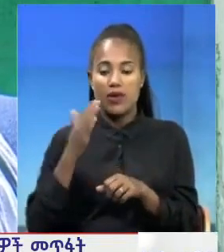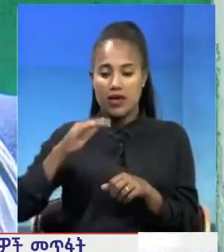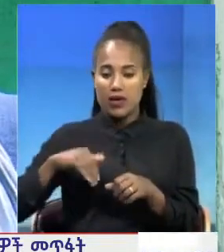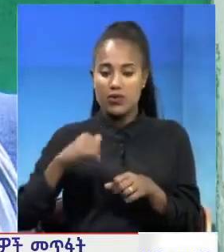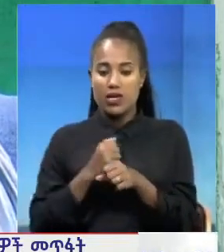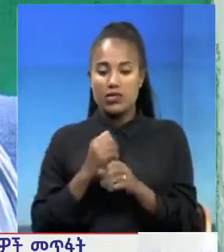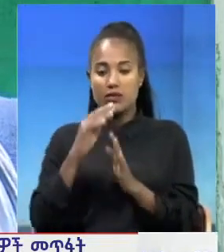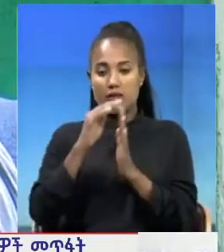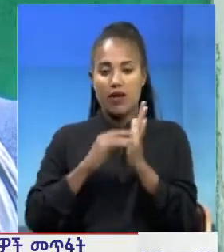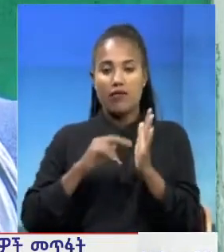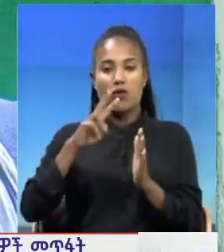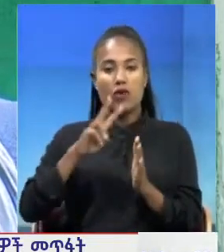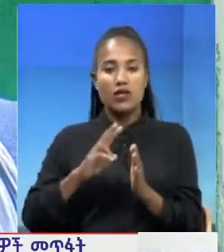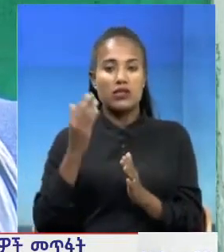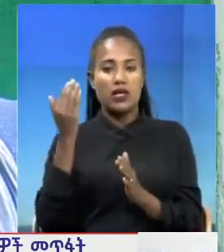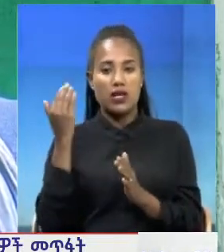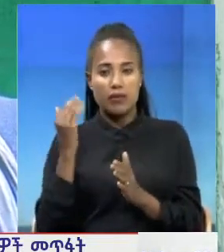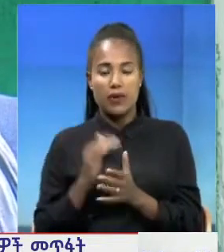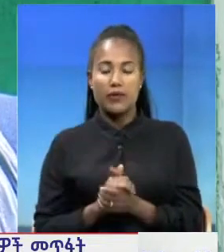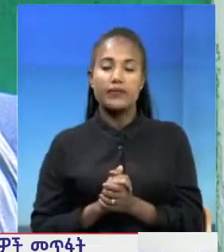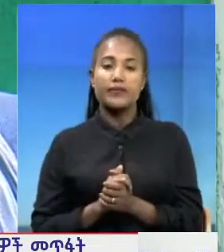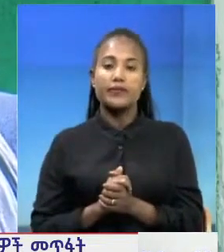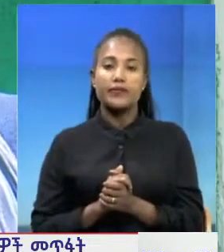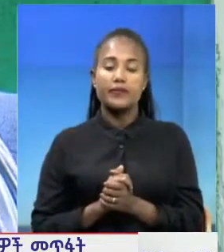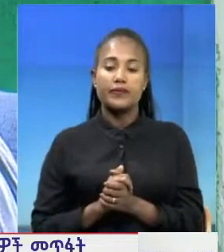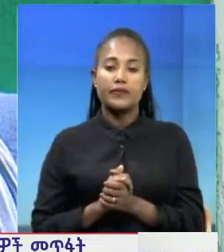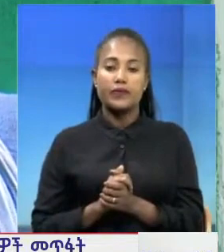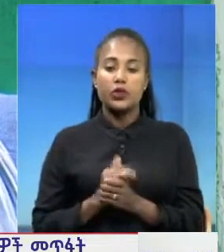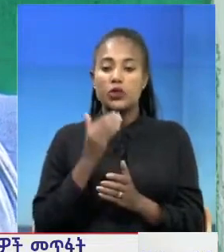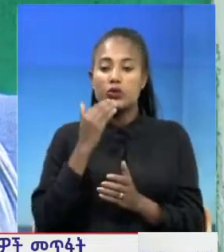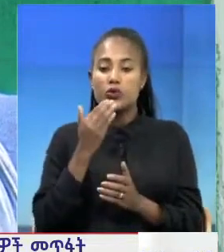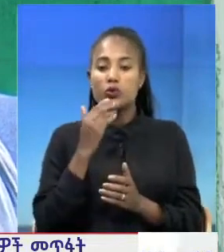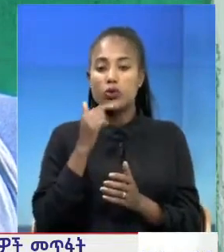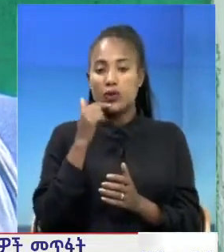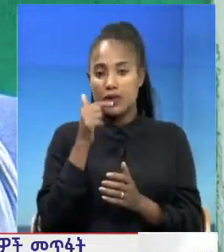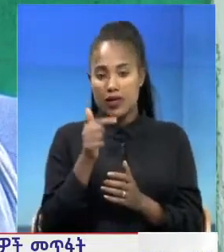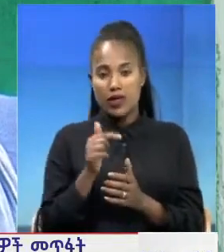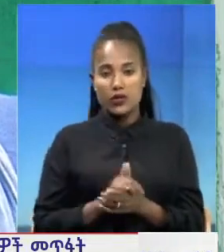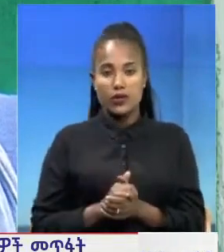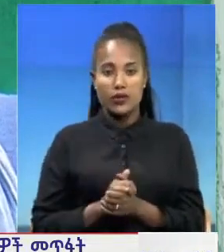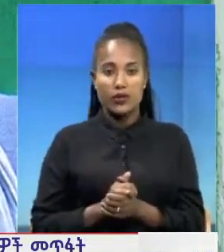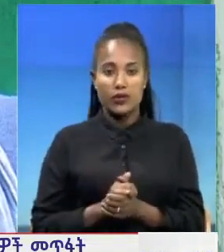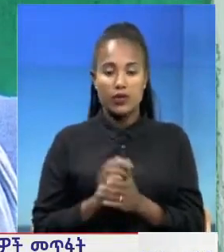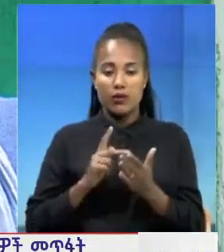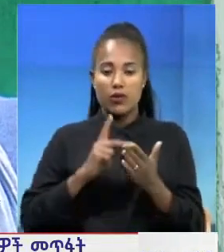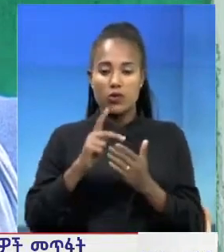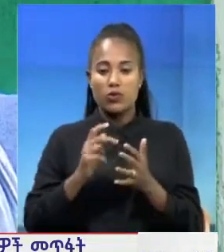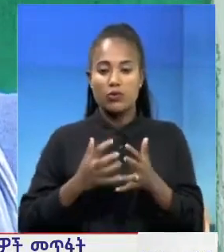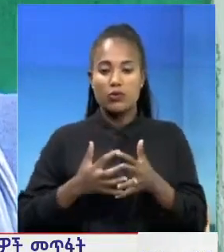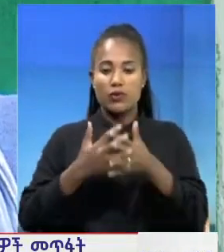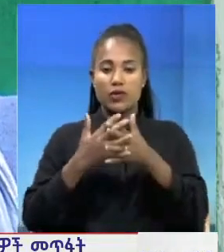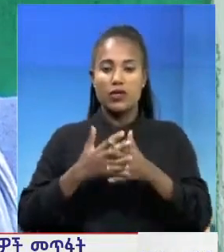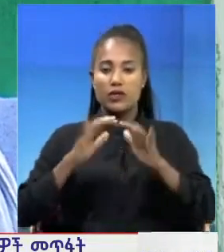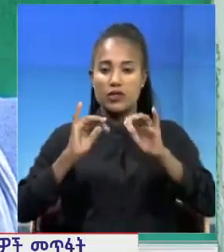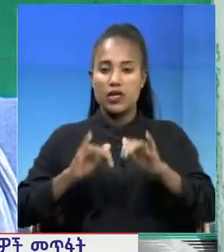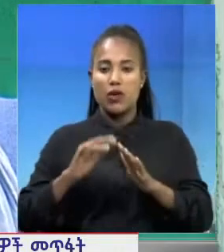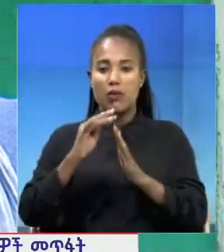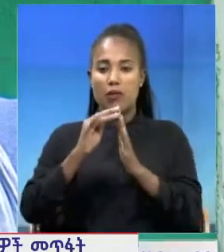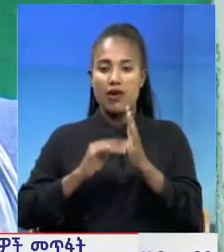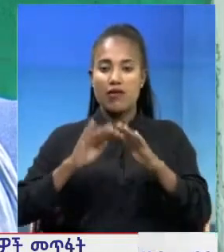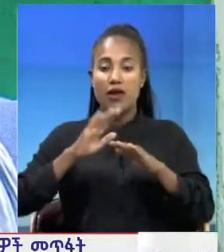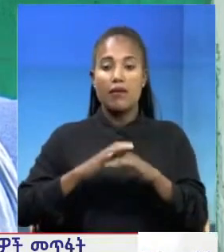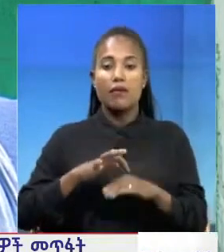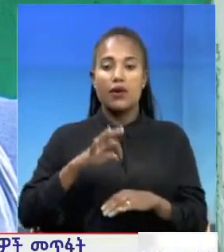ስራችን ምዕራፍ 2 ላይ ስለነበረ ጥሩ የምንላቸው የፕሮጀክቱ መሳሪያዎች እዛ ምኛው ምዕራፍ ላይ